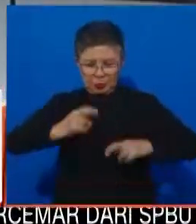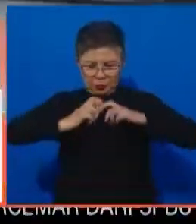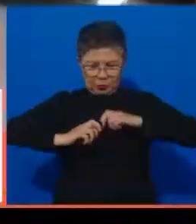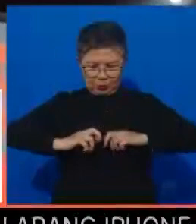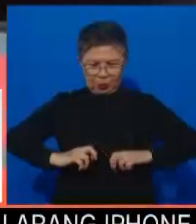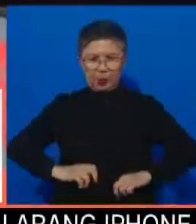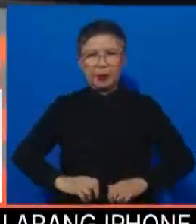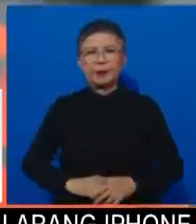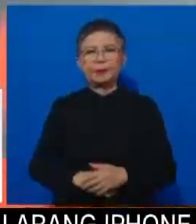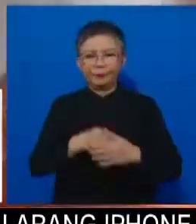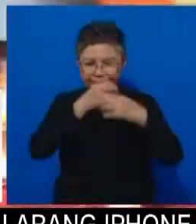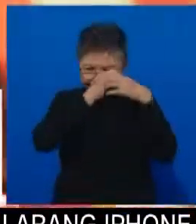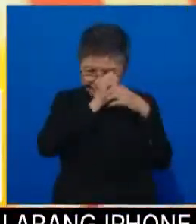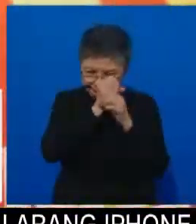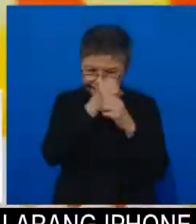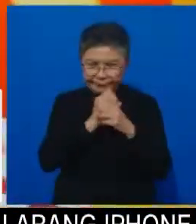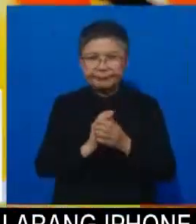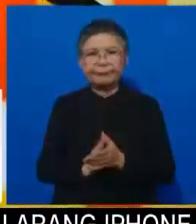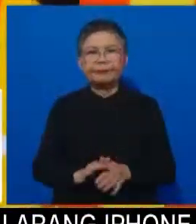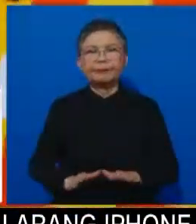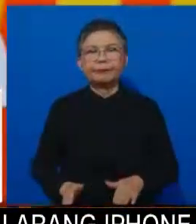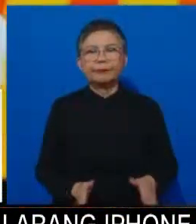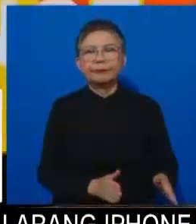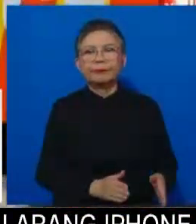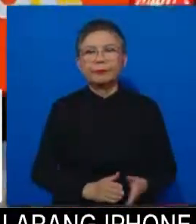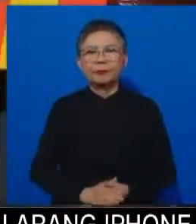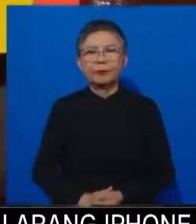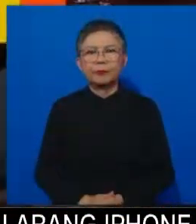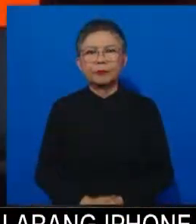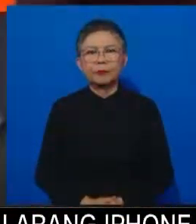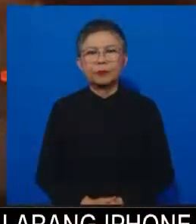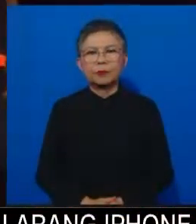autopsi oleh ahli forensik. Tim Liputan, CNN Indonesia.